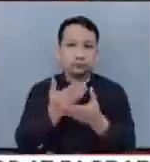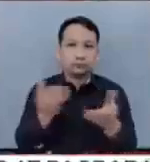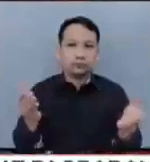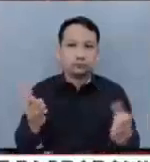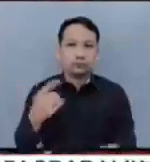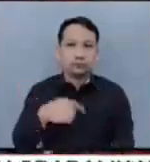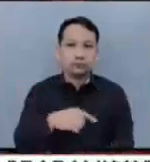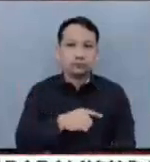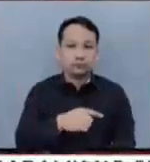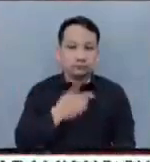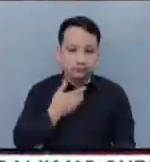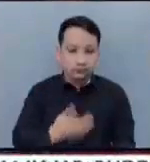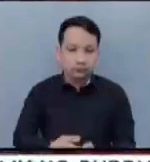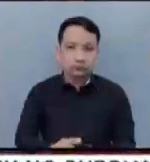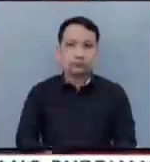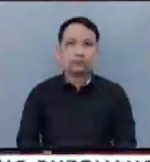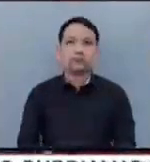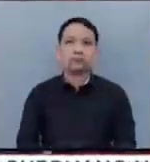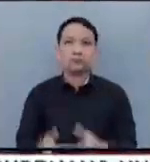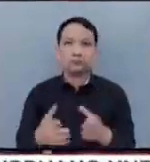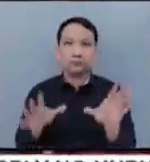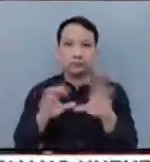kagutuman.